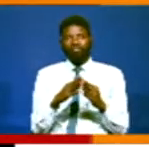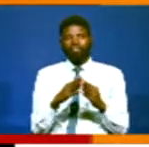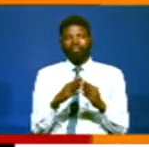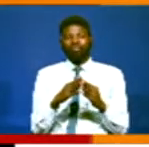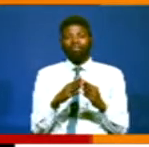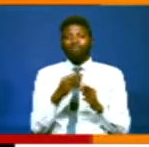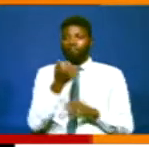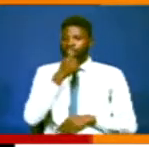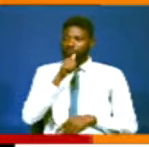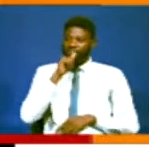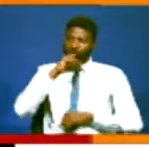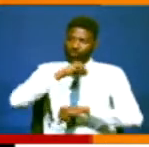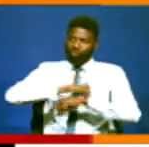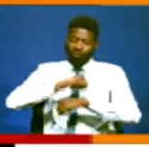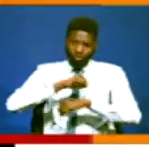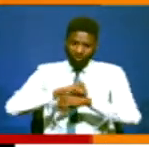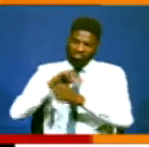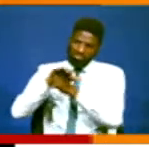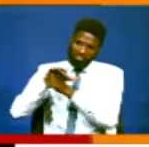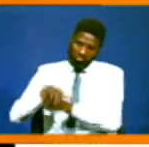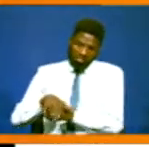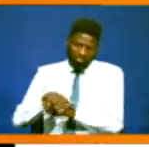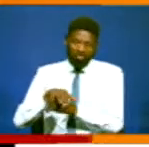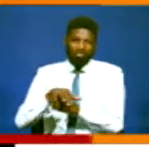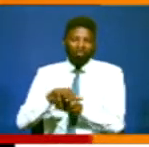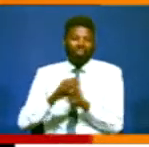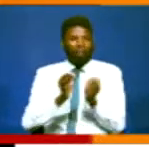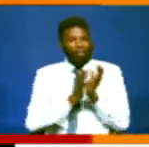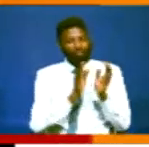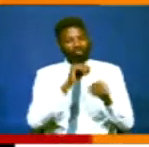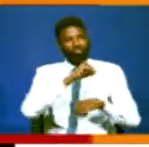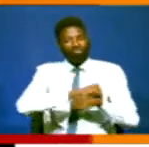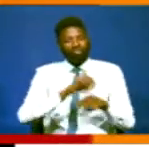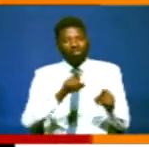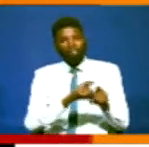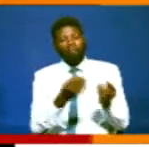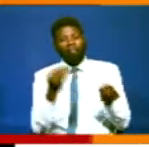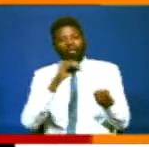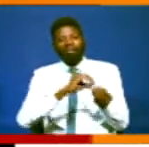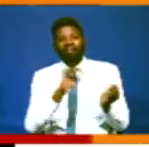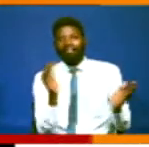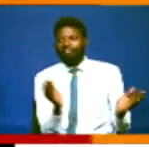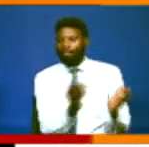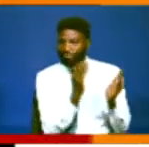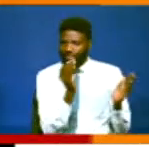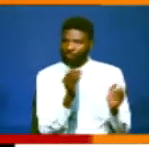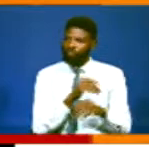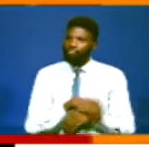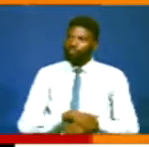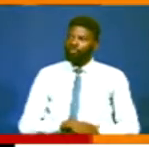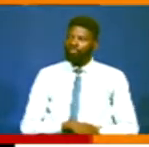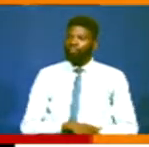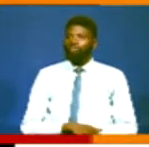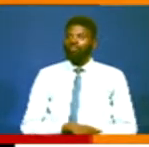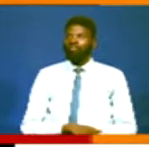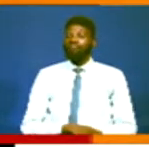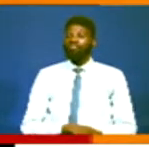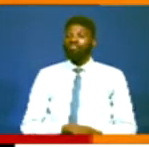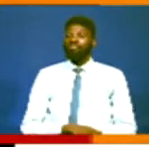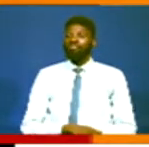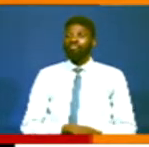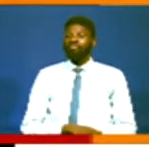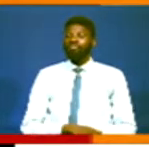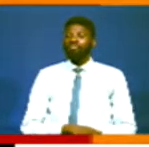binafsi zinaonewa na zile shule za umma zinapewa kipaumbele. Wajua katika katiba pia kuna